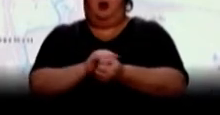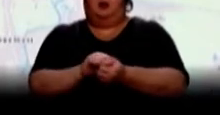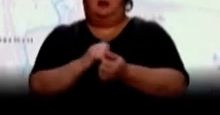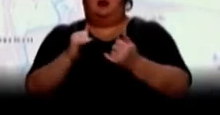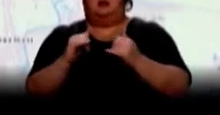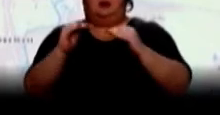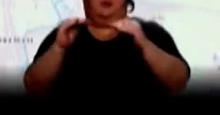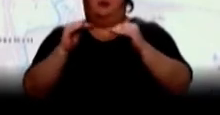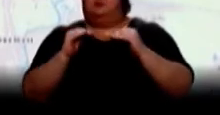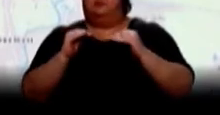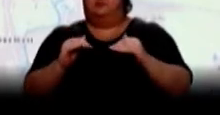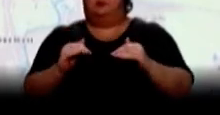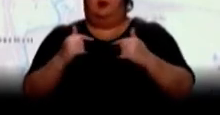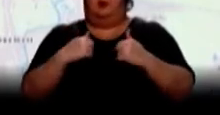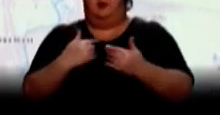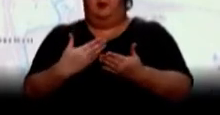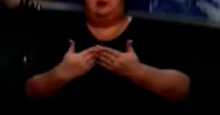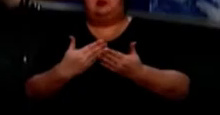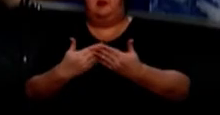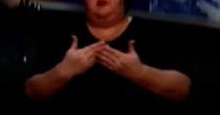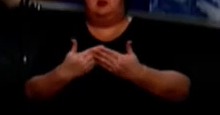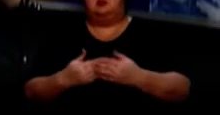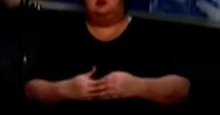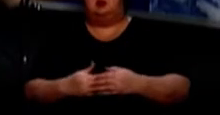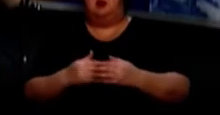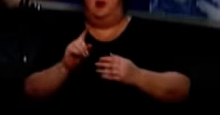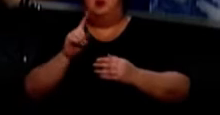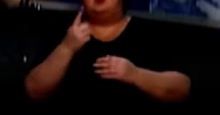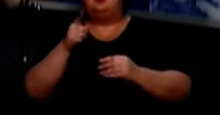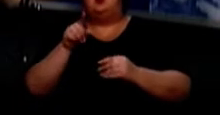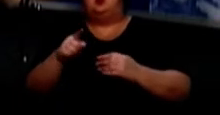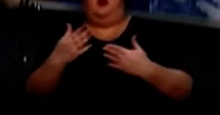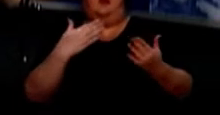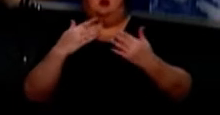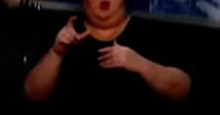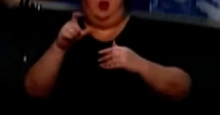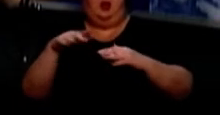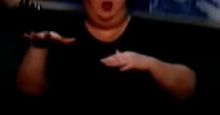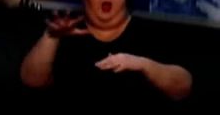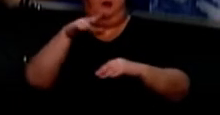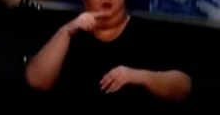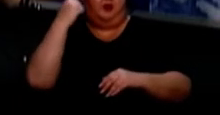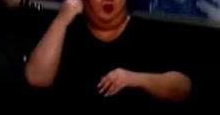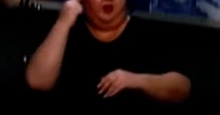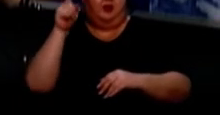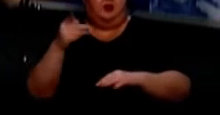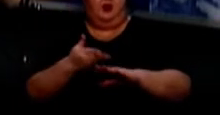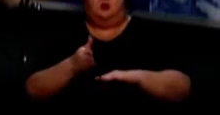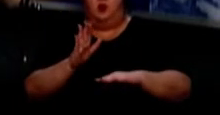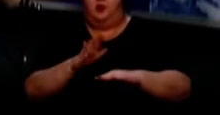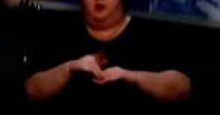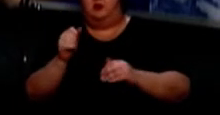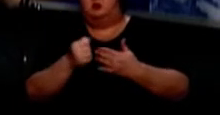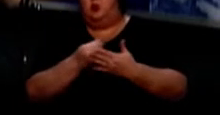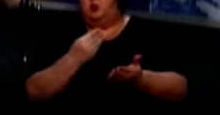ціні, і нам би здавалося, при чому там відносини Європи і Китаю до Полтави, і до України, і до ціни